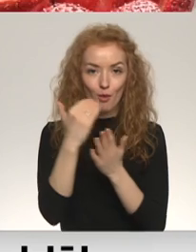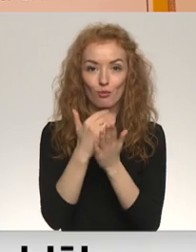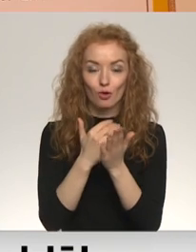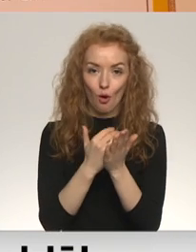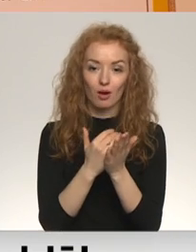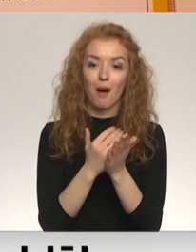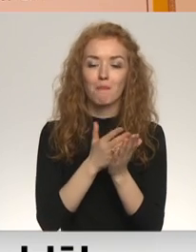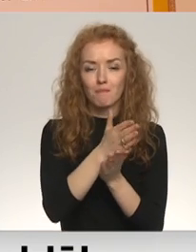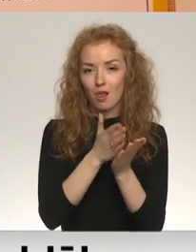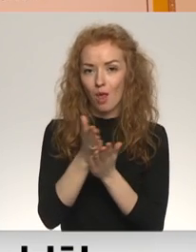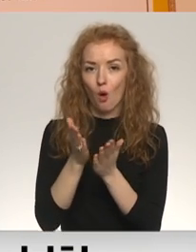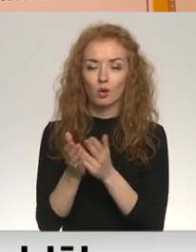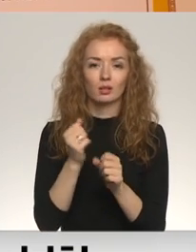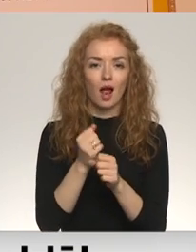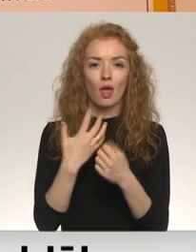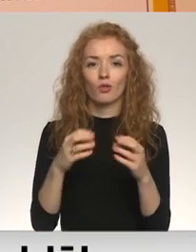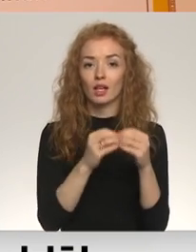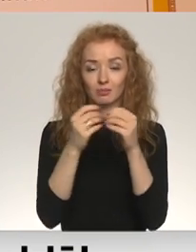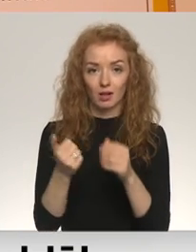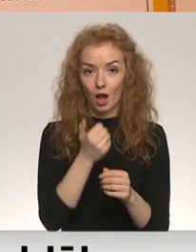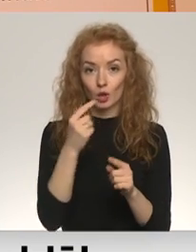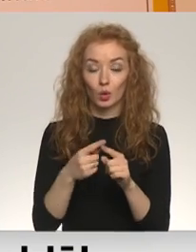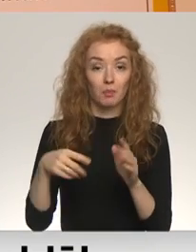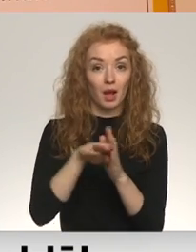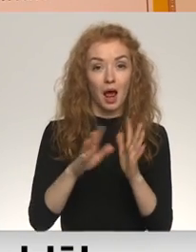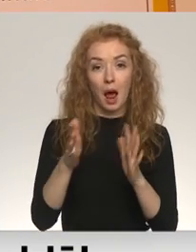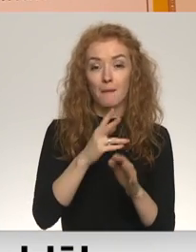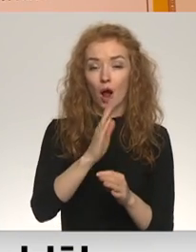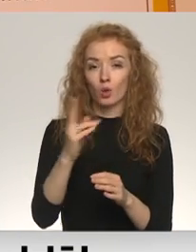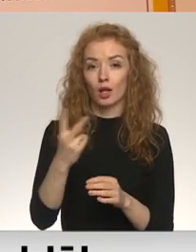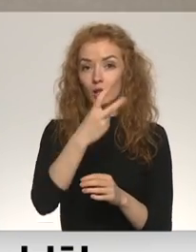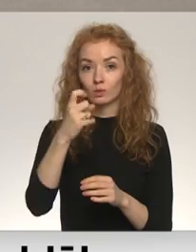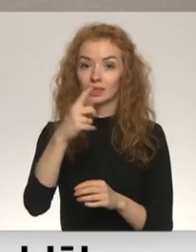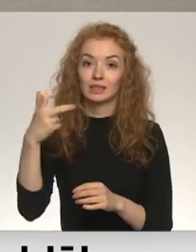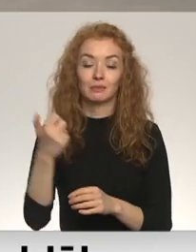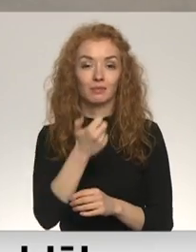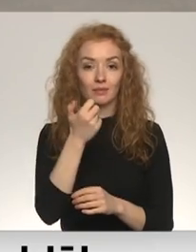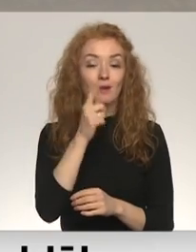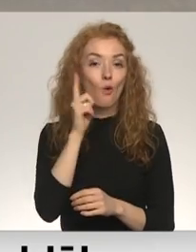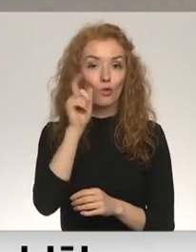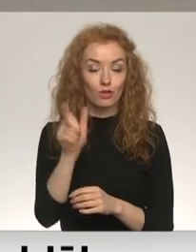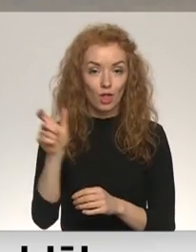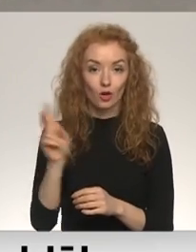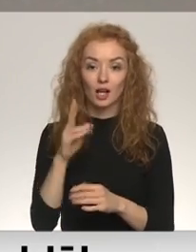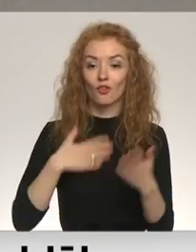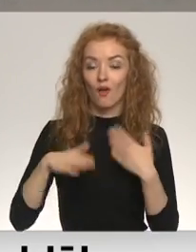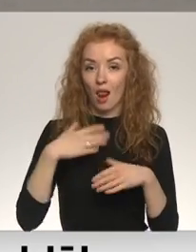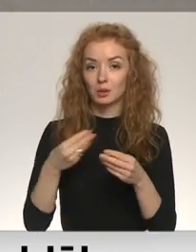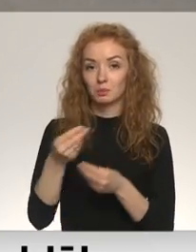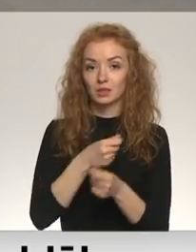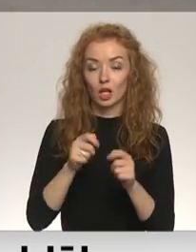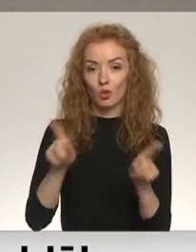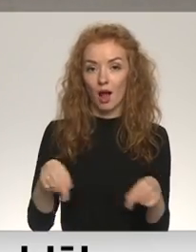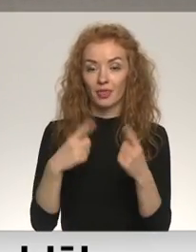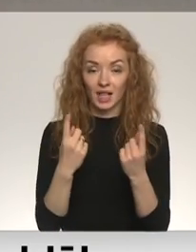Laukiem būt darbojas jau 10 gadus, un ik gadu tajā piedalās ap 200 līdz 300 jauniešu, kas vēlas uzņēmējdarbību attīstīt laukos.